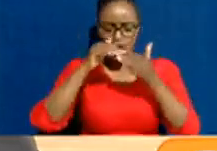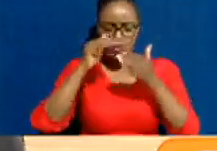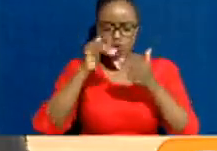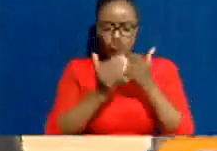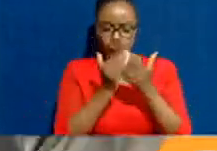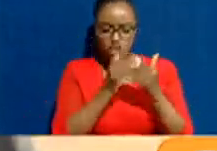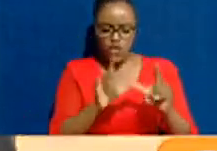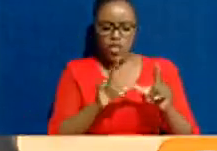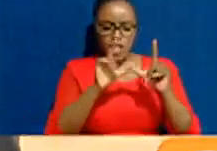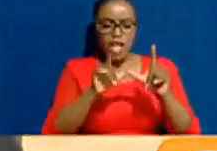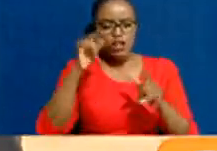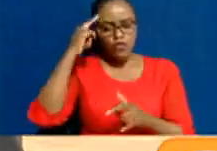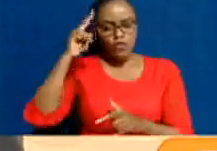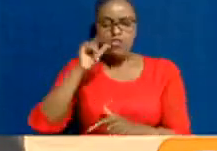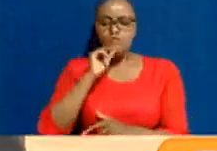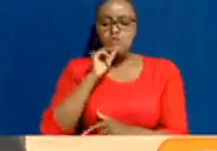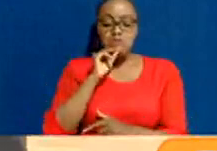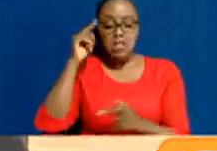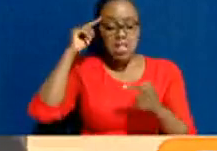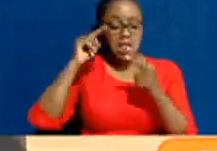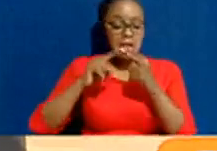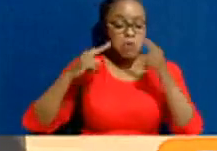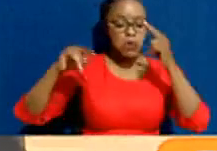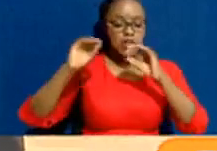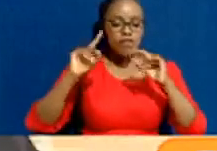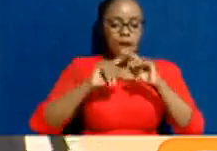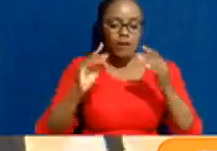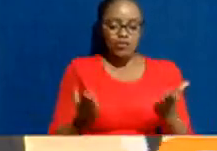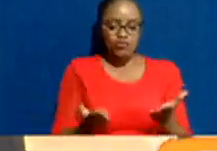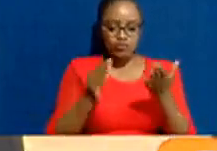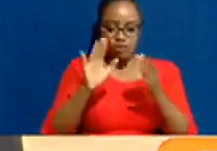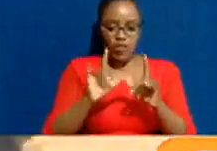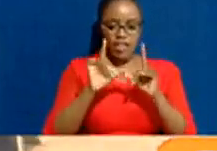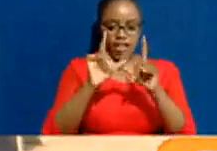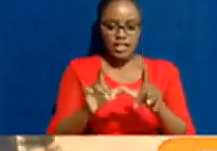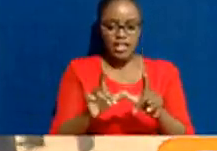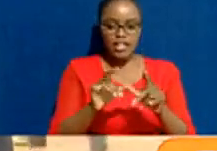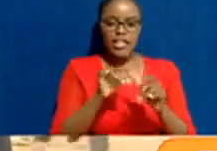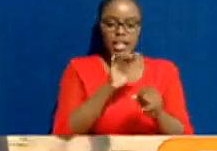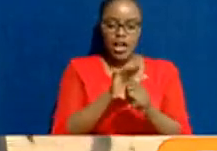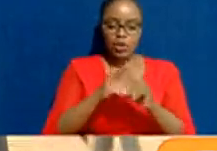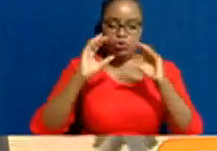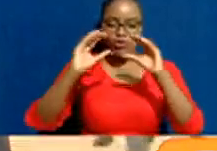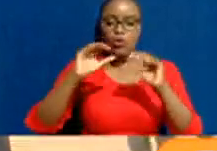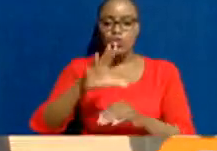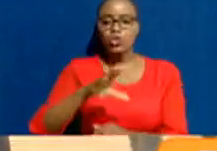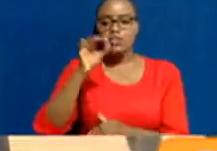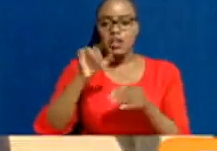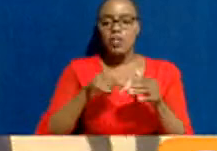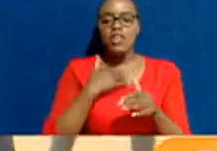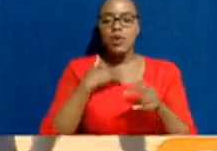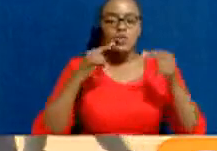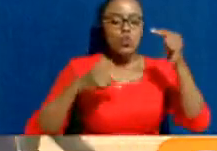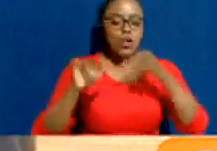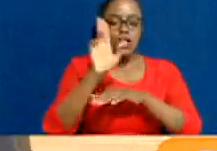kazi yake kuu sio kwamba vijana washinde, ni wakuze vipawa vyao. Makocha wengi utakuta kwamba wao wanataka